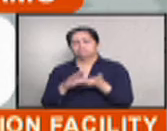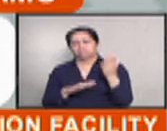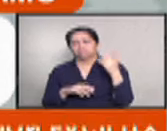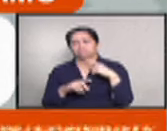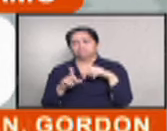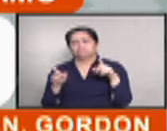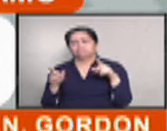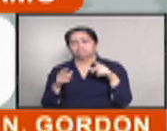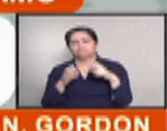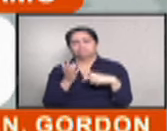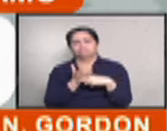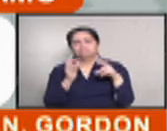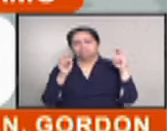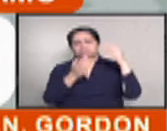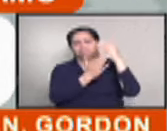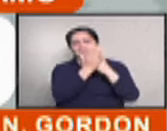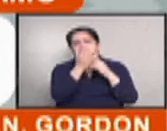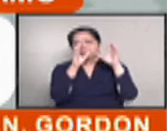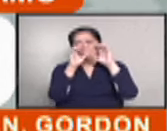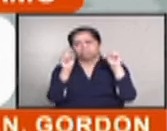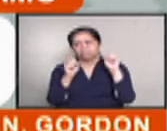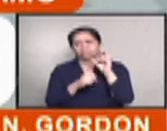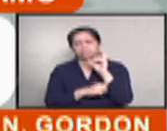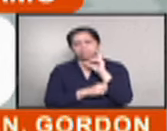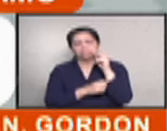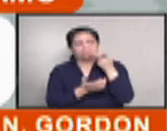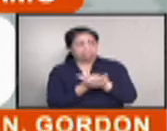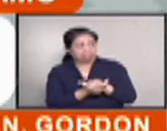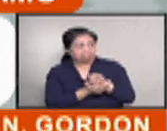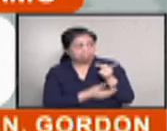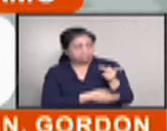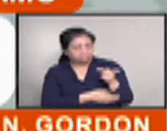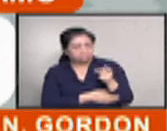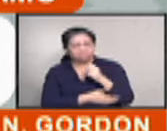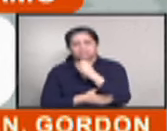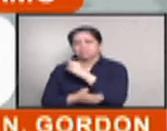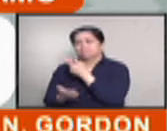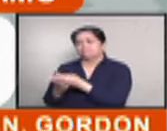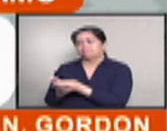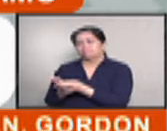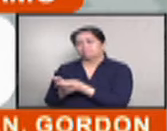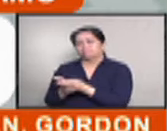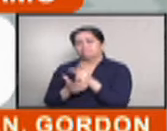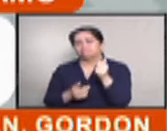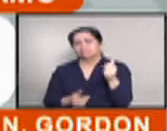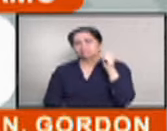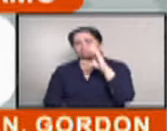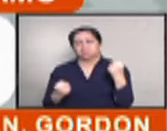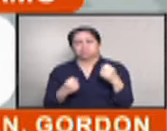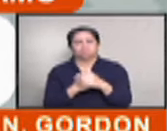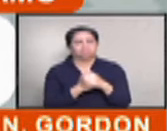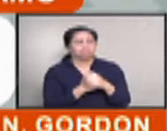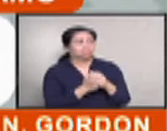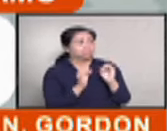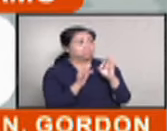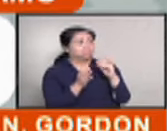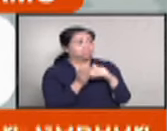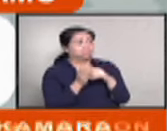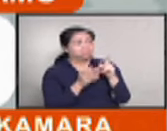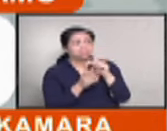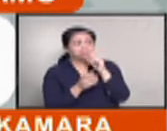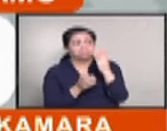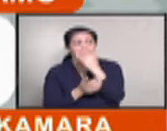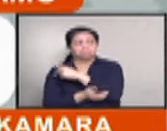ako sa ticket po ni Presidente. Ano po, talunan? Opo, kasi titibay ang kalaban. Kapag kayo po'y